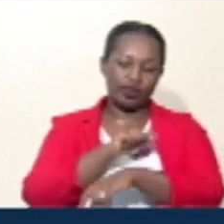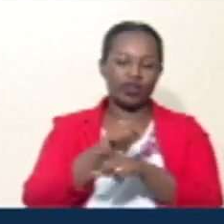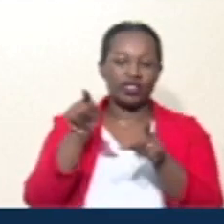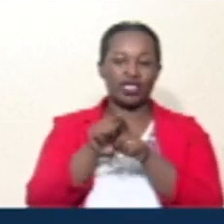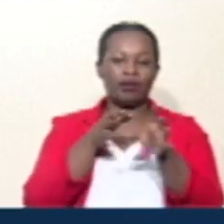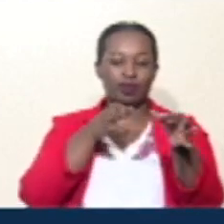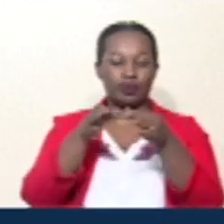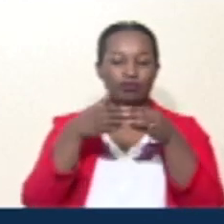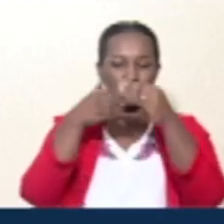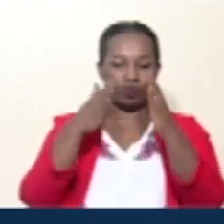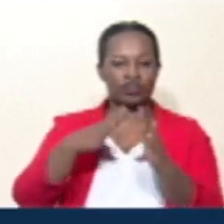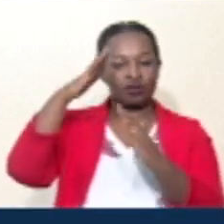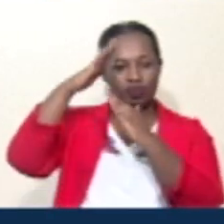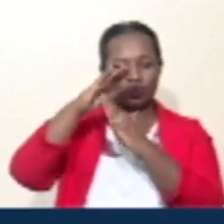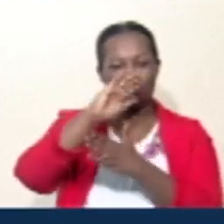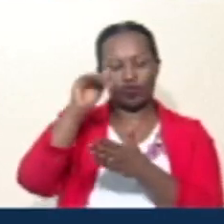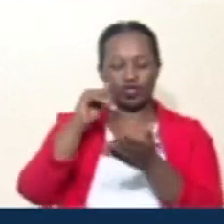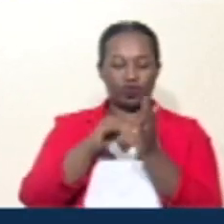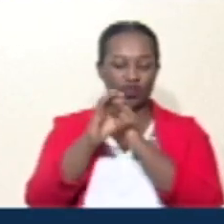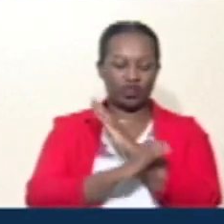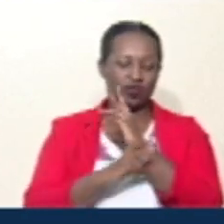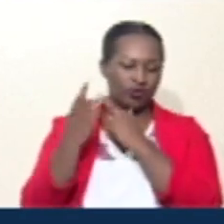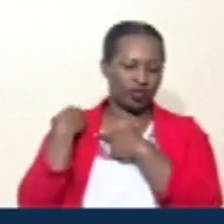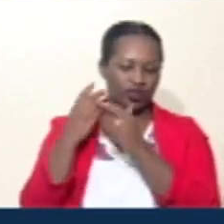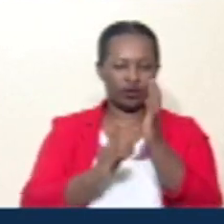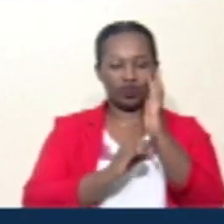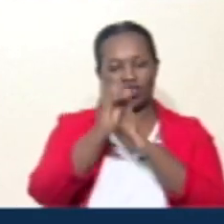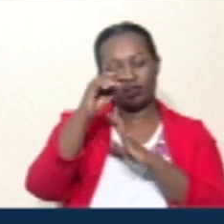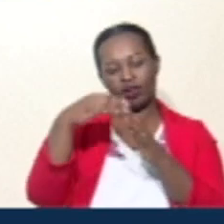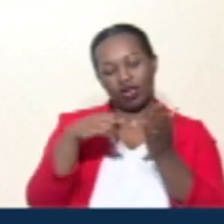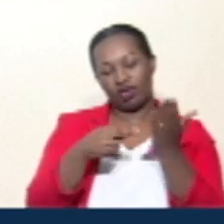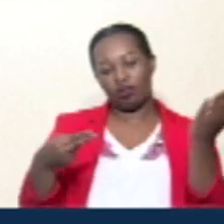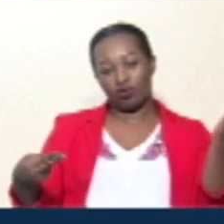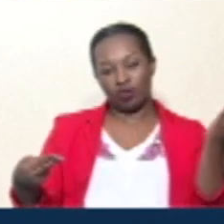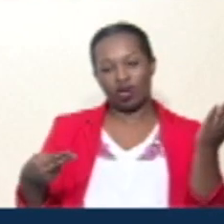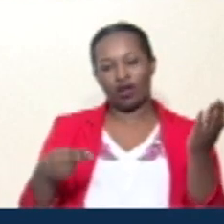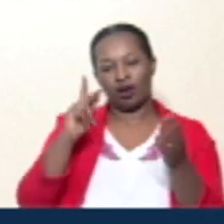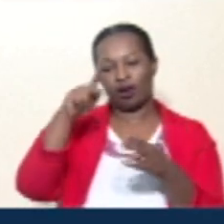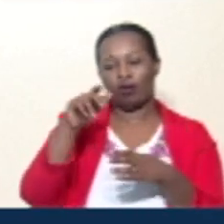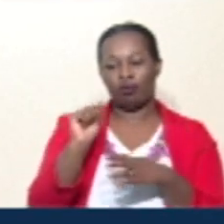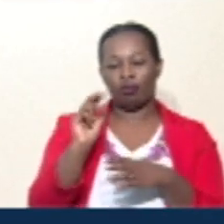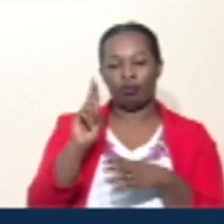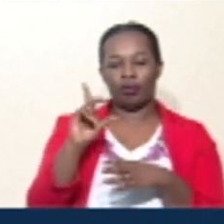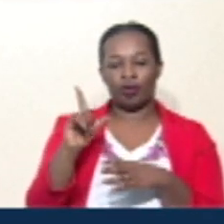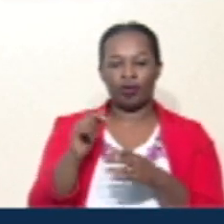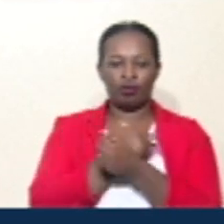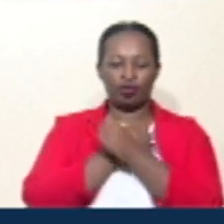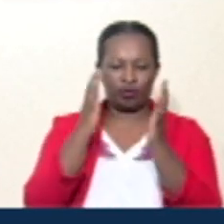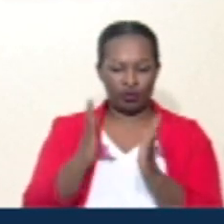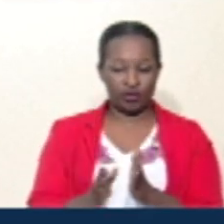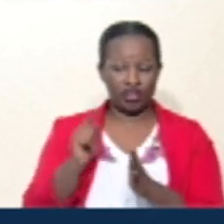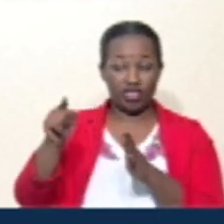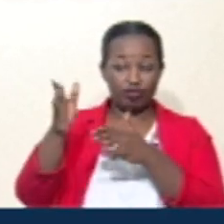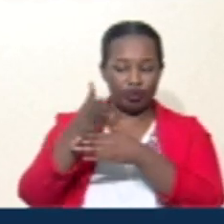bisobanurwa n'umuyobozi mukuru w'ikigo cy'igihugu gishinzwe guteza imbere imyuga n'ubumenyingiro Poro Mukunzi. Ariko ibyo Minisiteri y'Uburezi